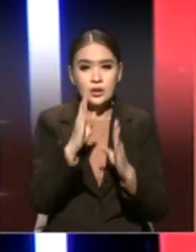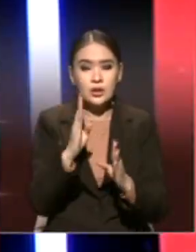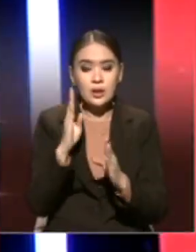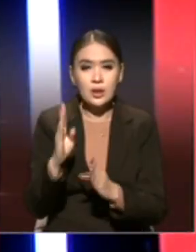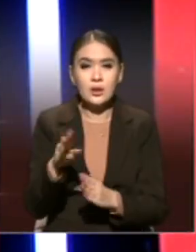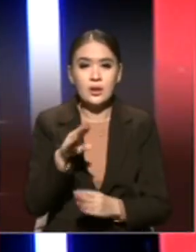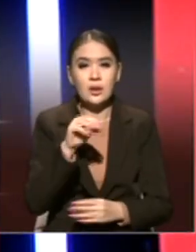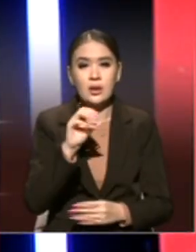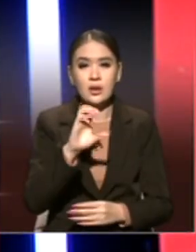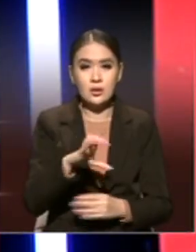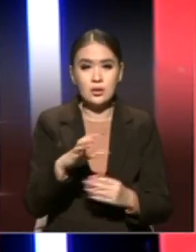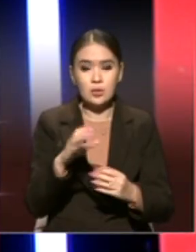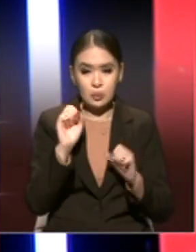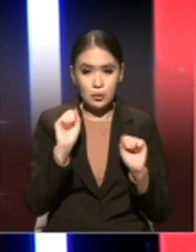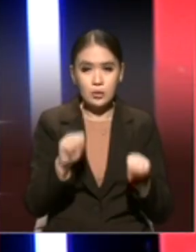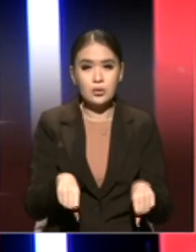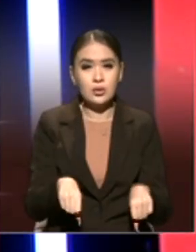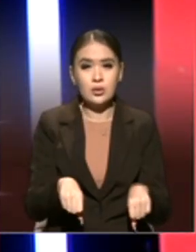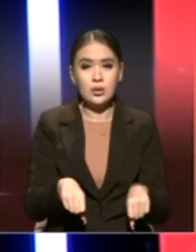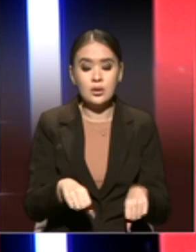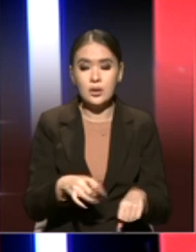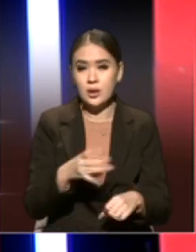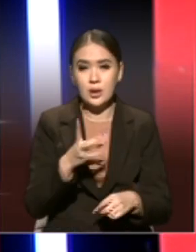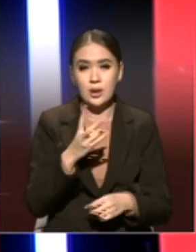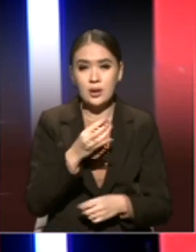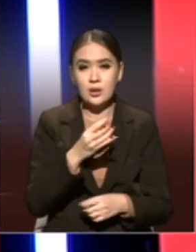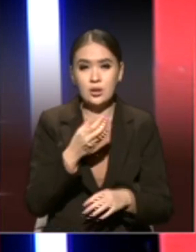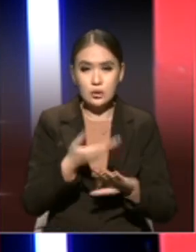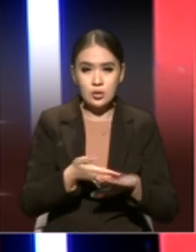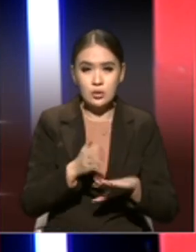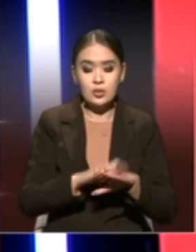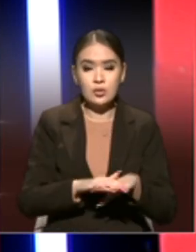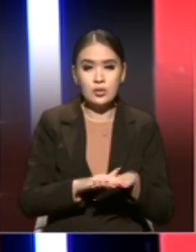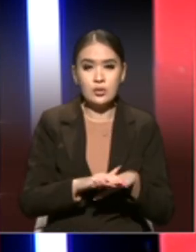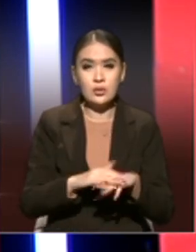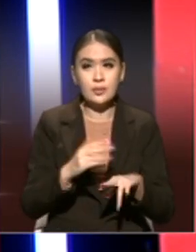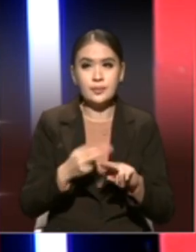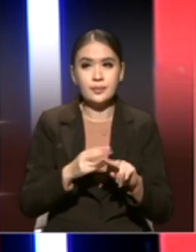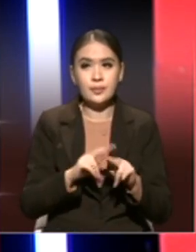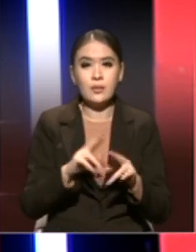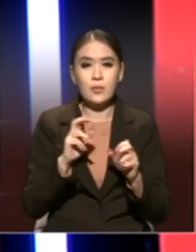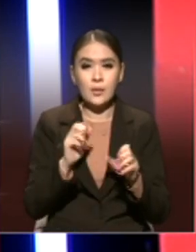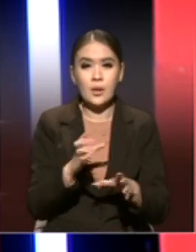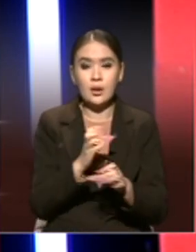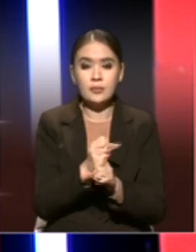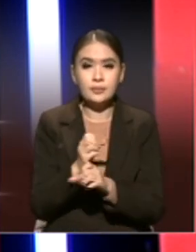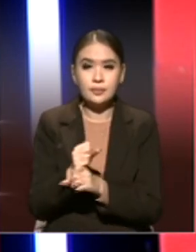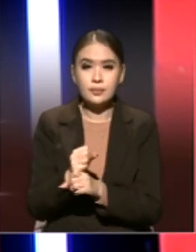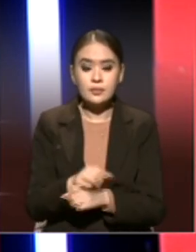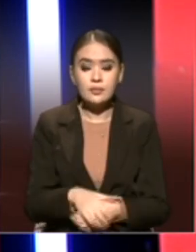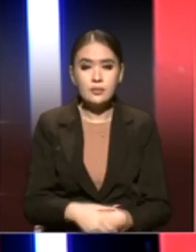Онда тұрған не бар? Қиын емес қой. Жоқ, олар бұл жерде бармақ басты көз қыстыға жол жоқ деп айта аласыздар ма мысалға?